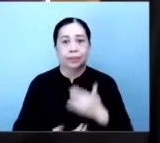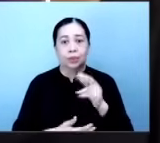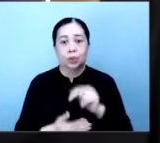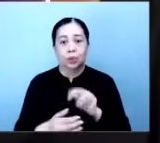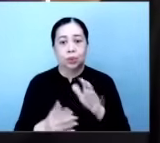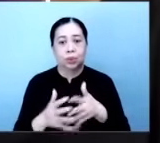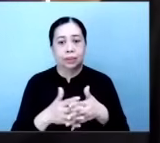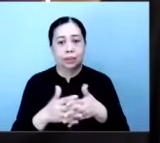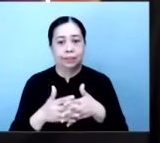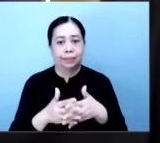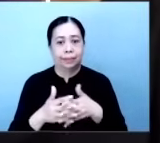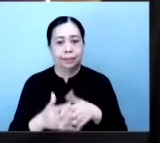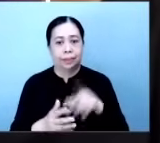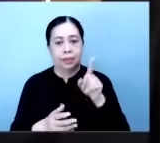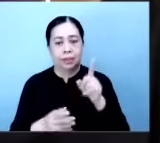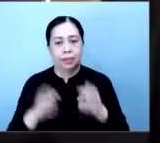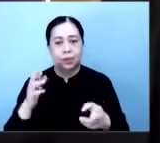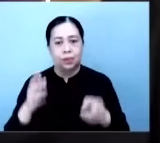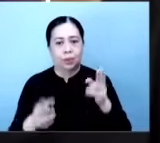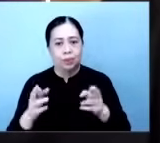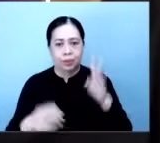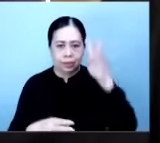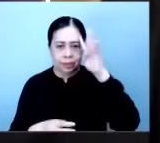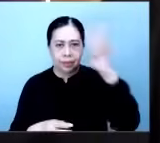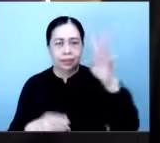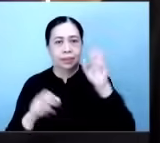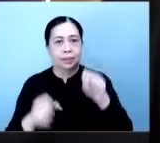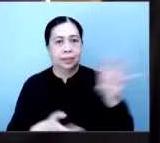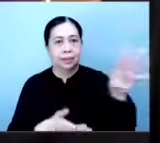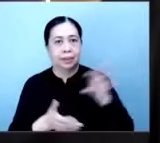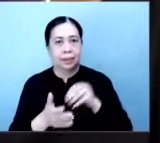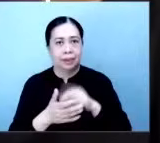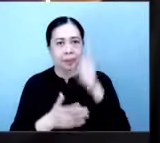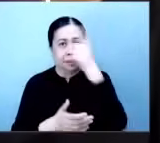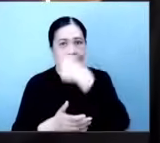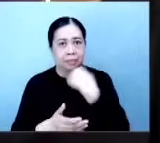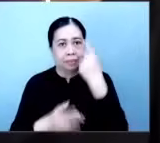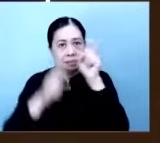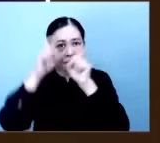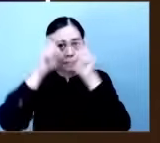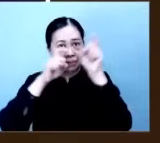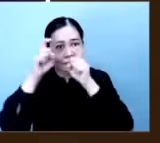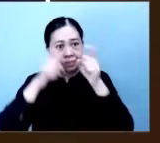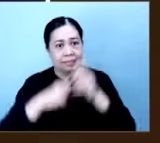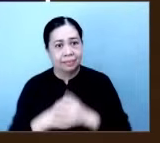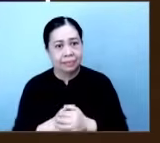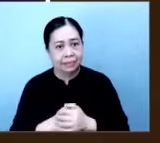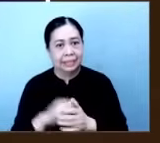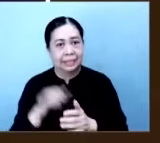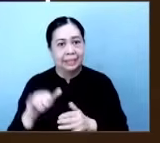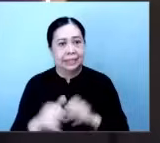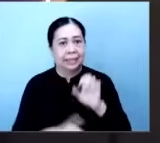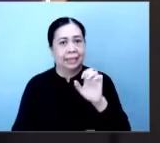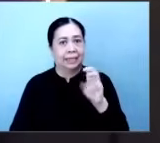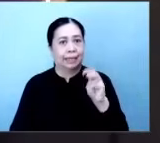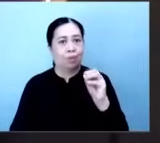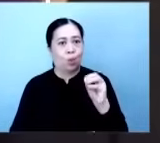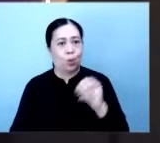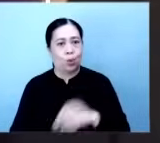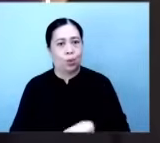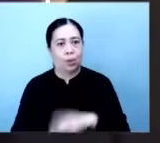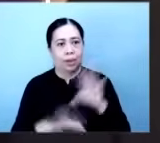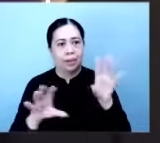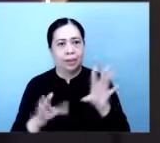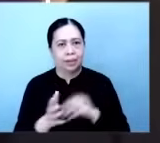Amerika, isang robot ang naimbento na kayang gayahin ang facial expression ng tao. Yan si Imo. Kaya nitong